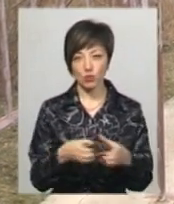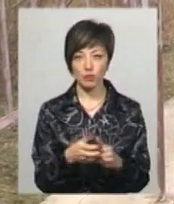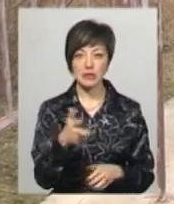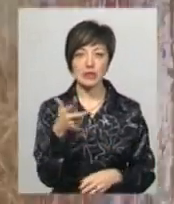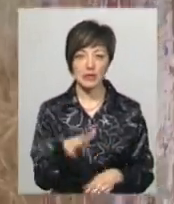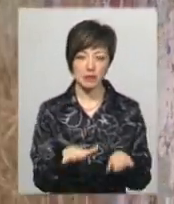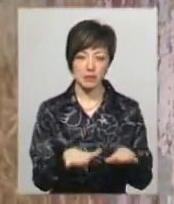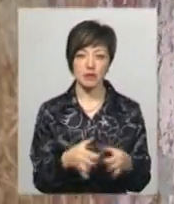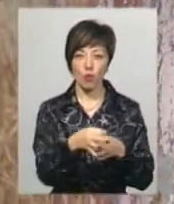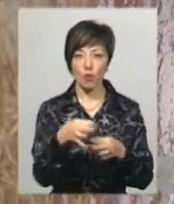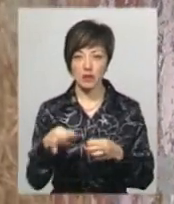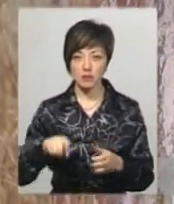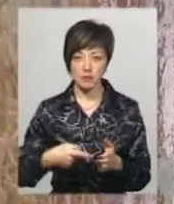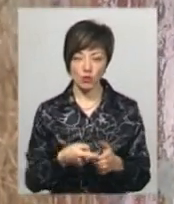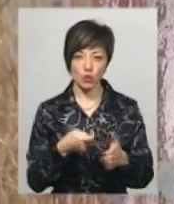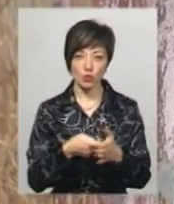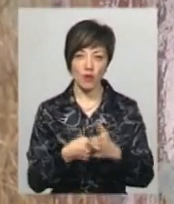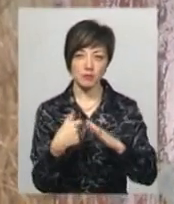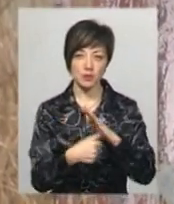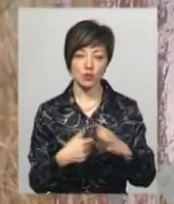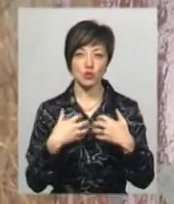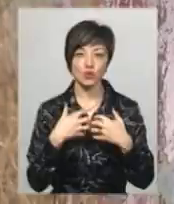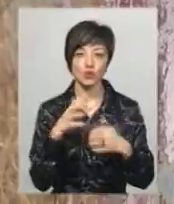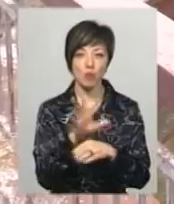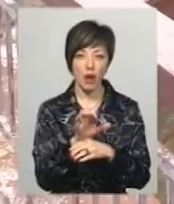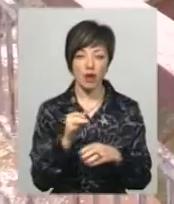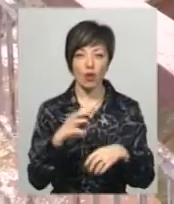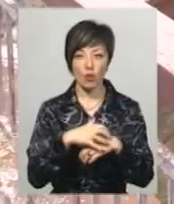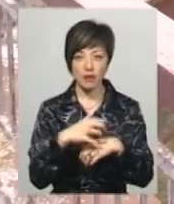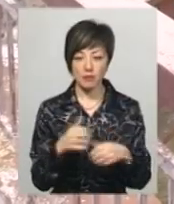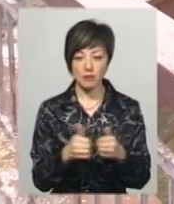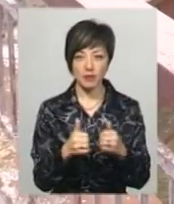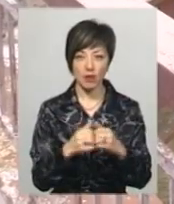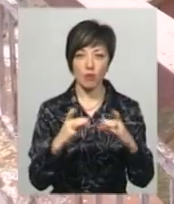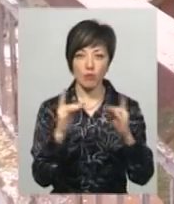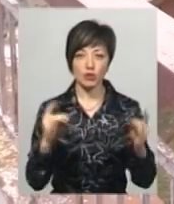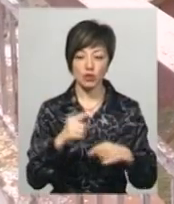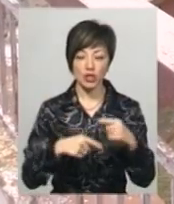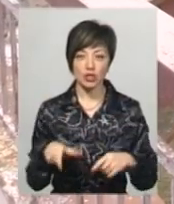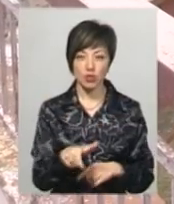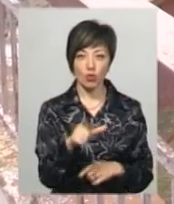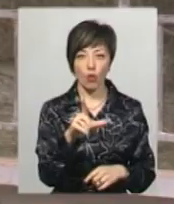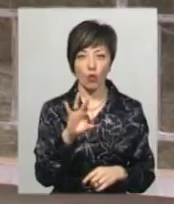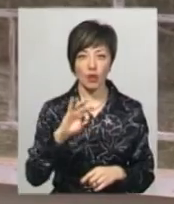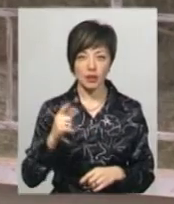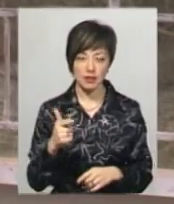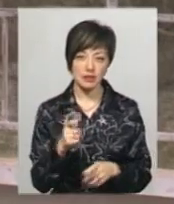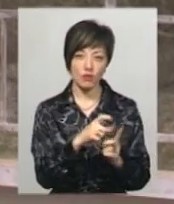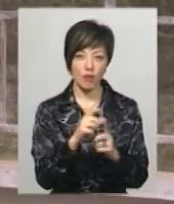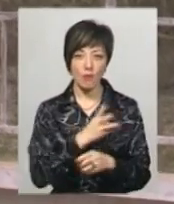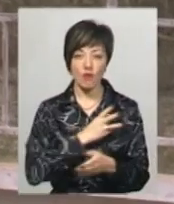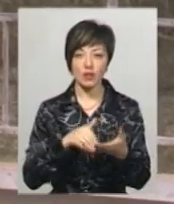місця на околицях міста, де можна годувати безпритульних собак та котів. Одне з них – поблизу мосту через річку Горинь. За словами волонтерки